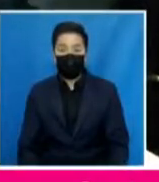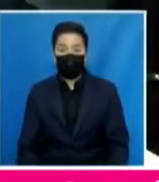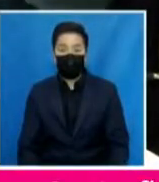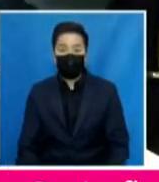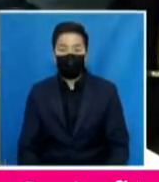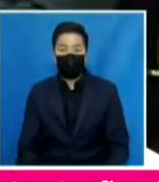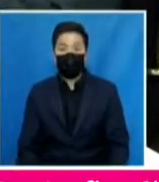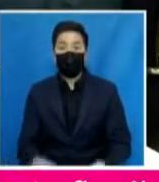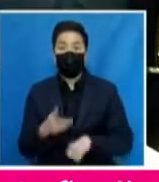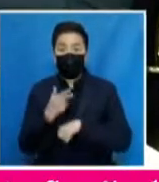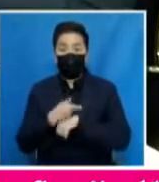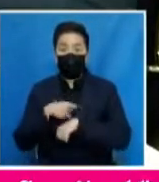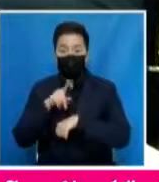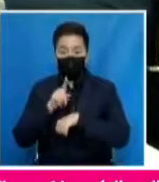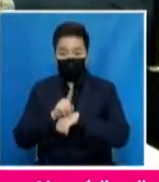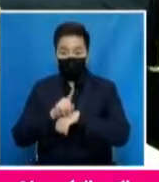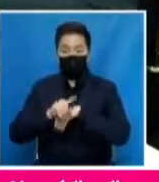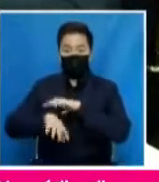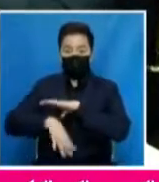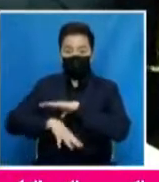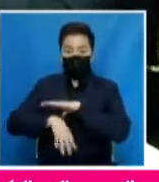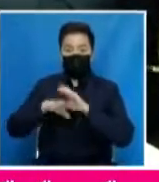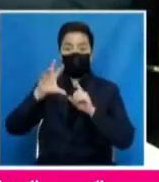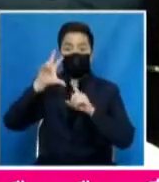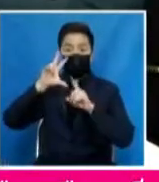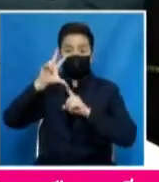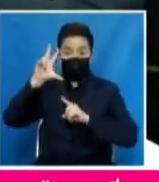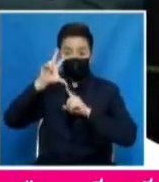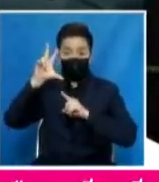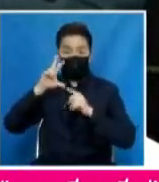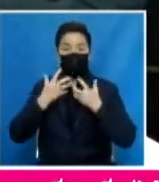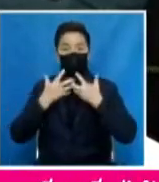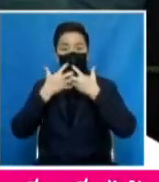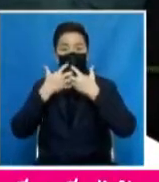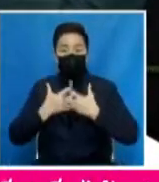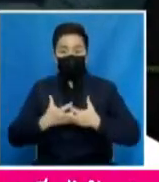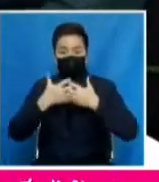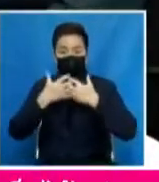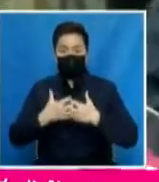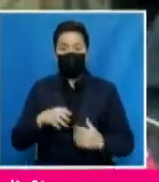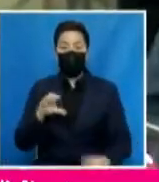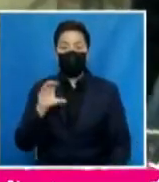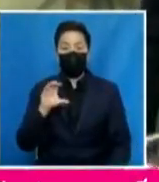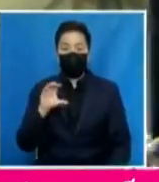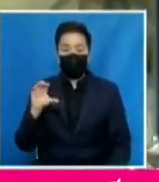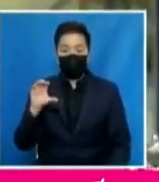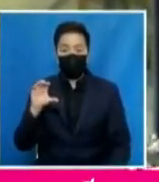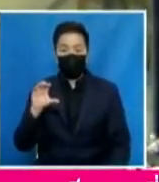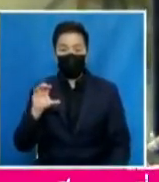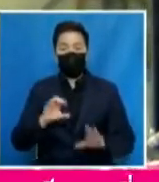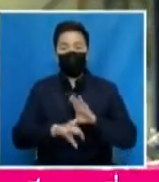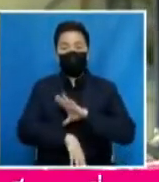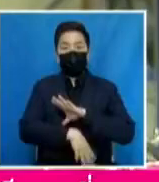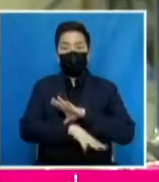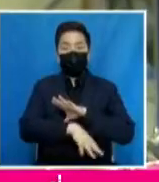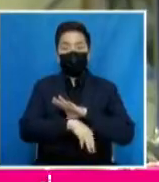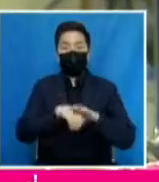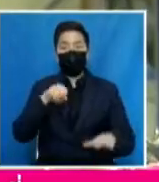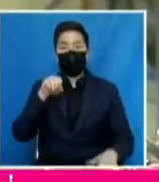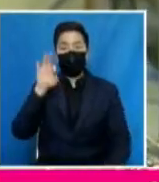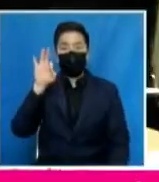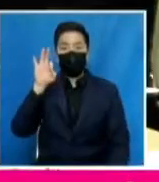ประธานกรรมการสุ่มจับลูกบอลลูกที่3ใช้กับเครื่องออกรางวัลหลักร้อยหมายเลข